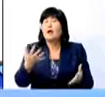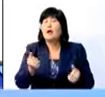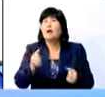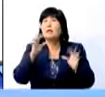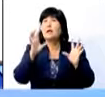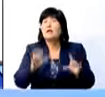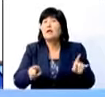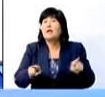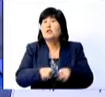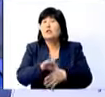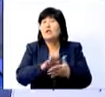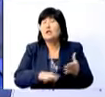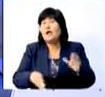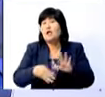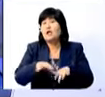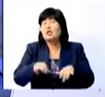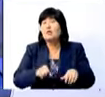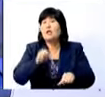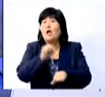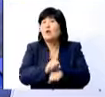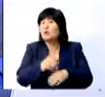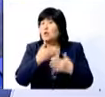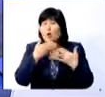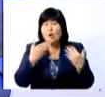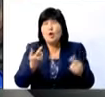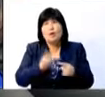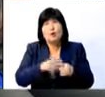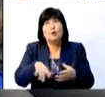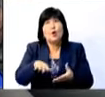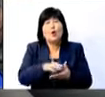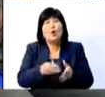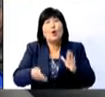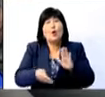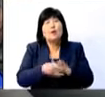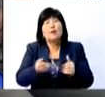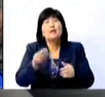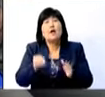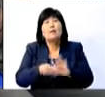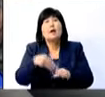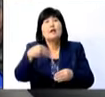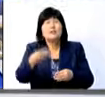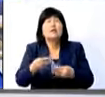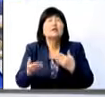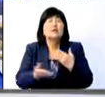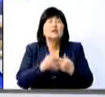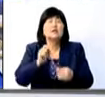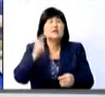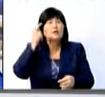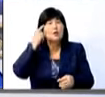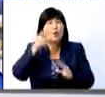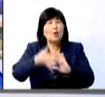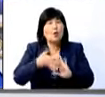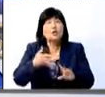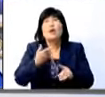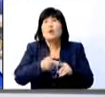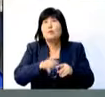заң жеңішінен жалғасқан жемқорлықты ауыздықтай қойған жоқ. Дегенмен қоғам пара алғанда, пара бергенде жазасы қалмайтынын ұқты. Яғни